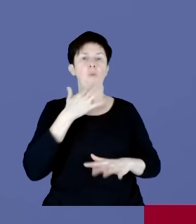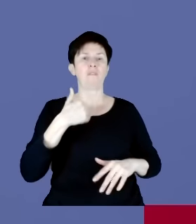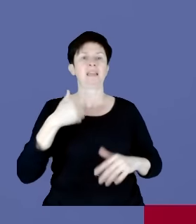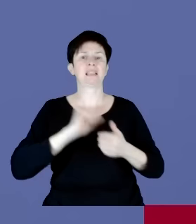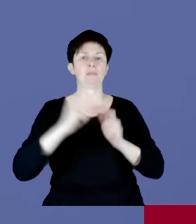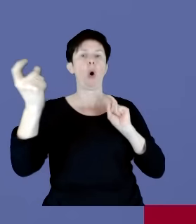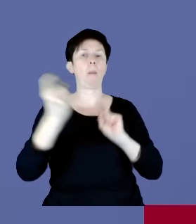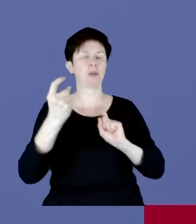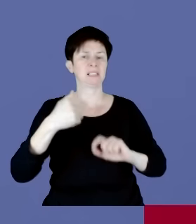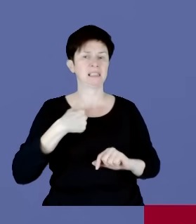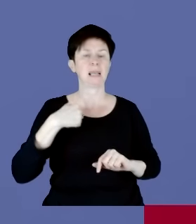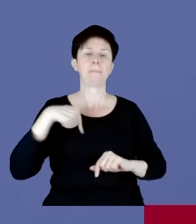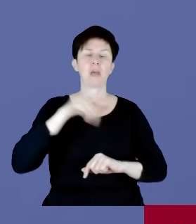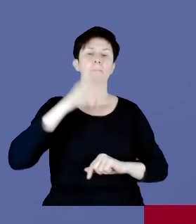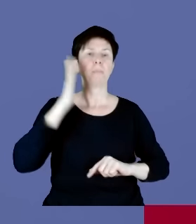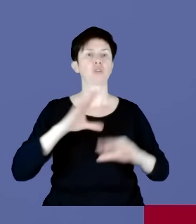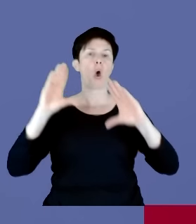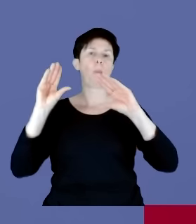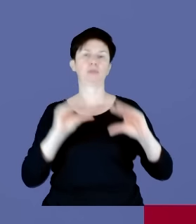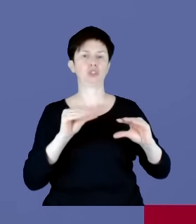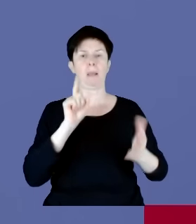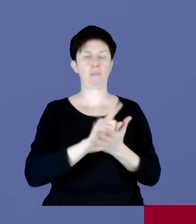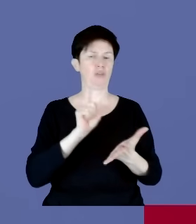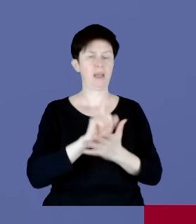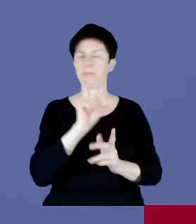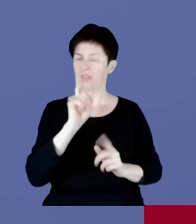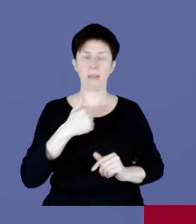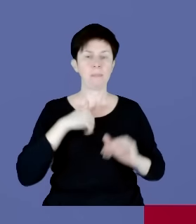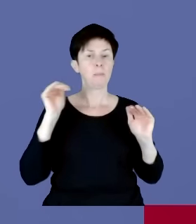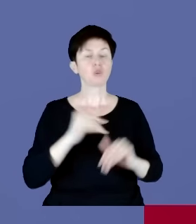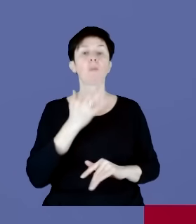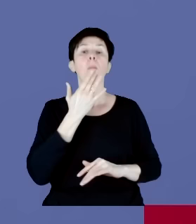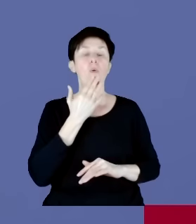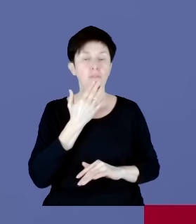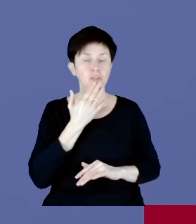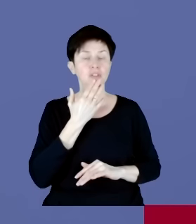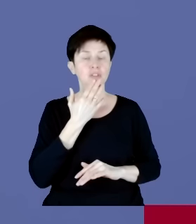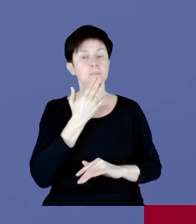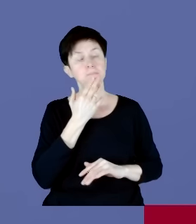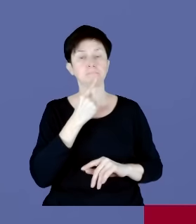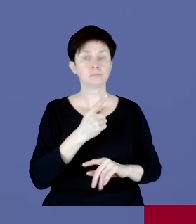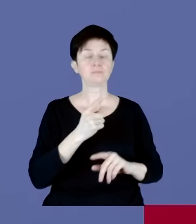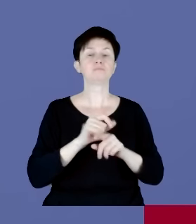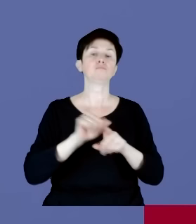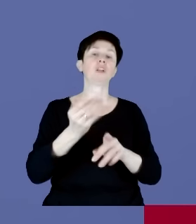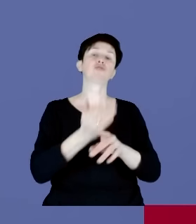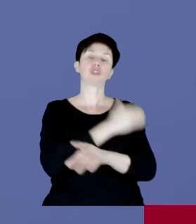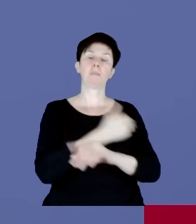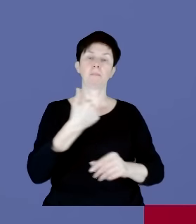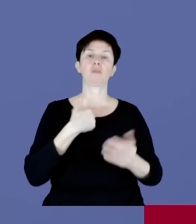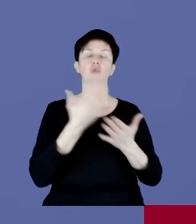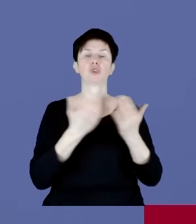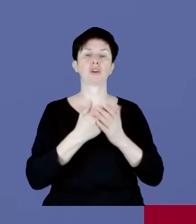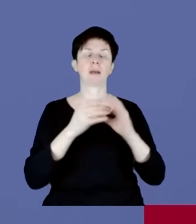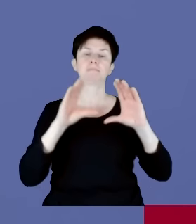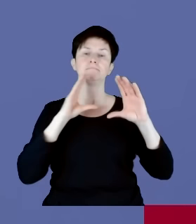będziemy obniżali konkretne podatki. My możemy mówić, że będziemy, tak jak przez 8 lat to robiliśmy, redukować skutki ujemne trwającej wojny,